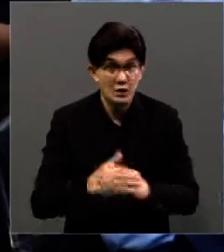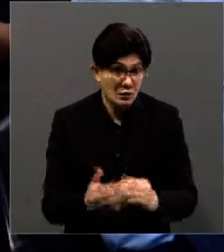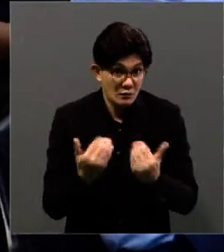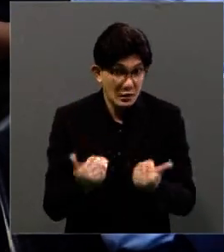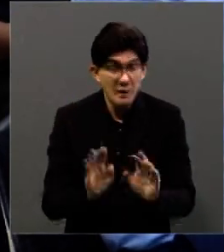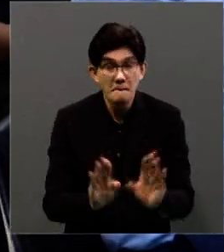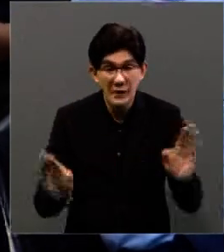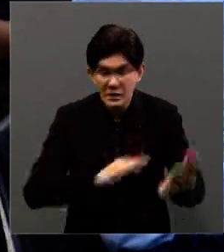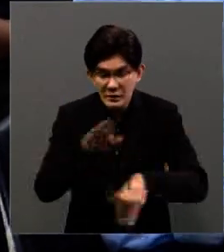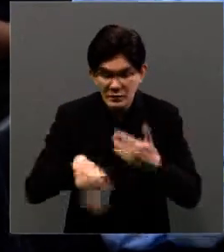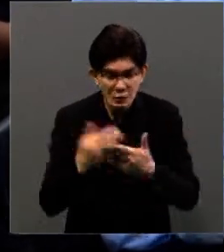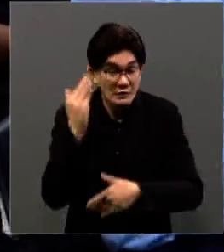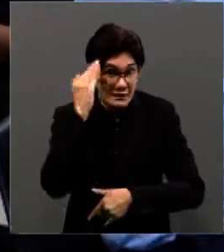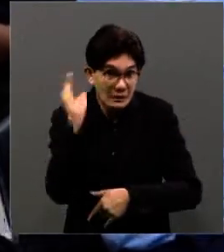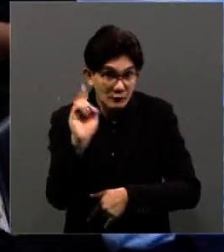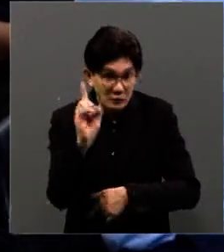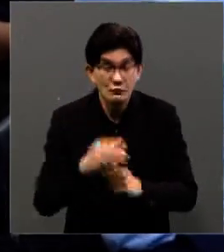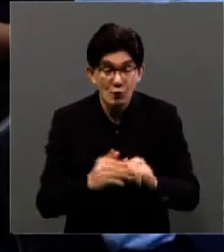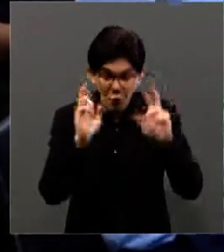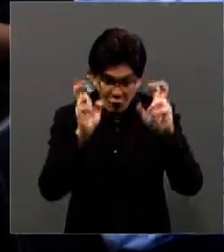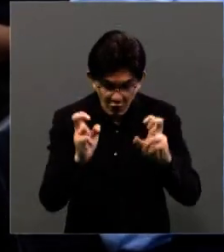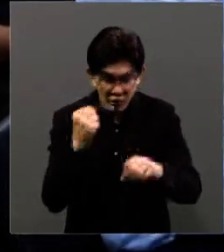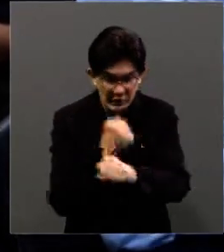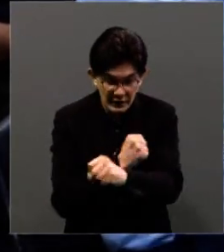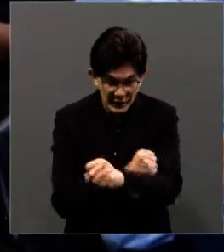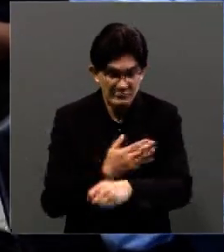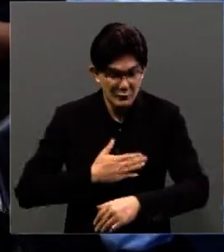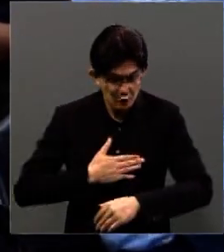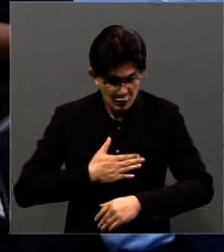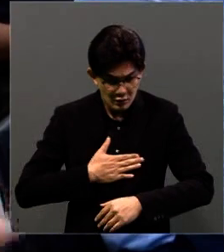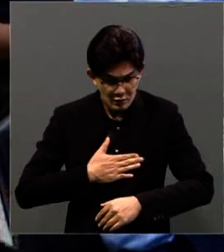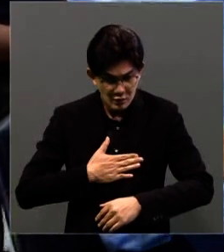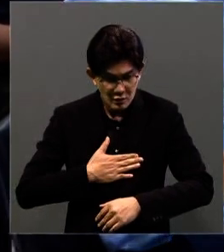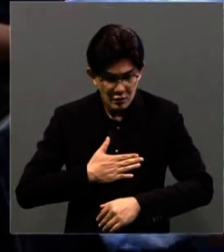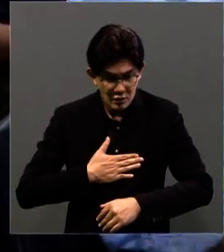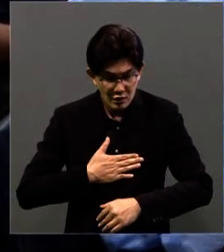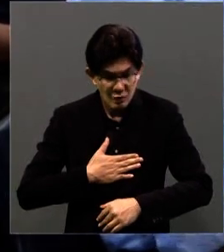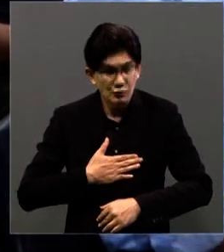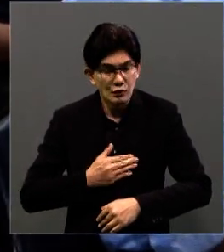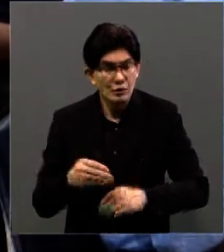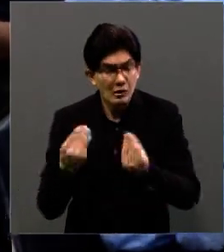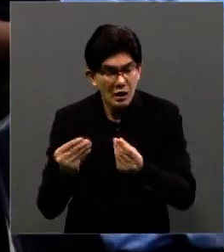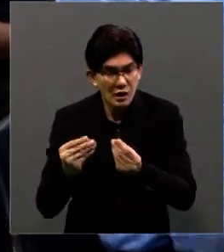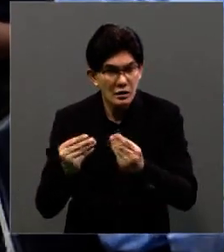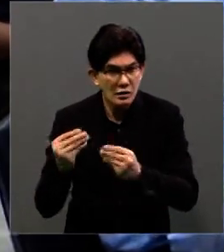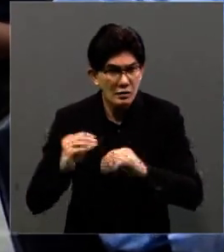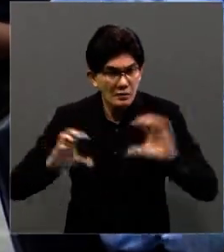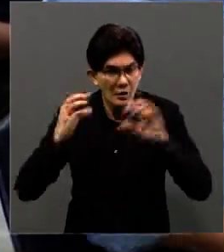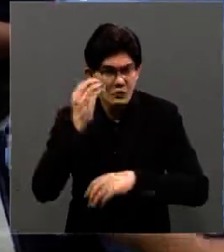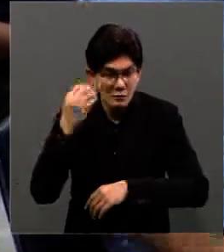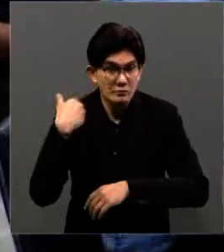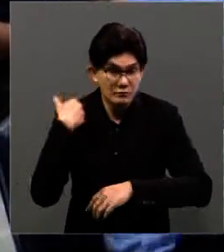เวทีเปิดให้ทุกคนได้รับทราบว่าวาระด้านแรงงานของเรานะจะถูกนำบรรจุเข้าสู่รัฐบาลชุดพิธานี้ค่ะ